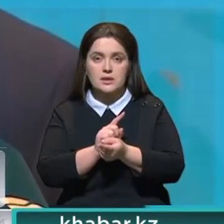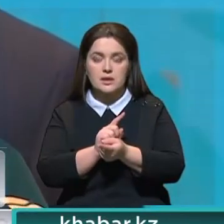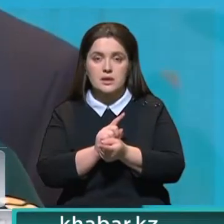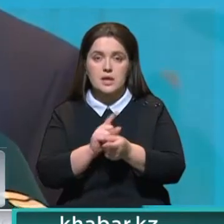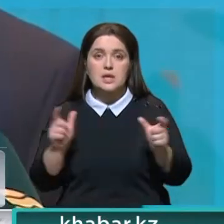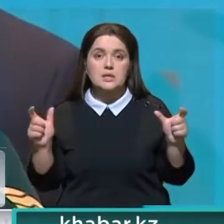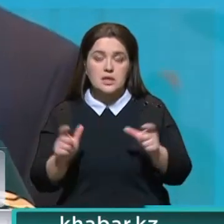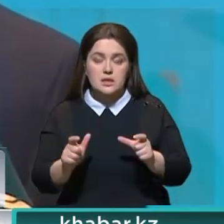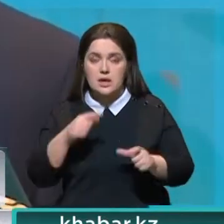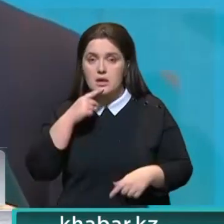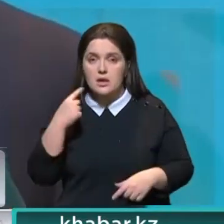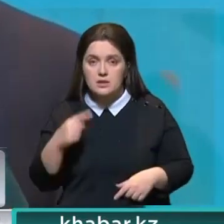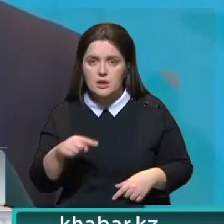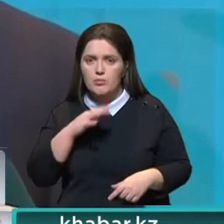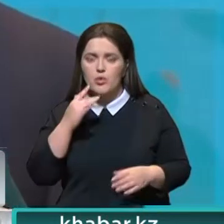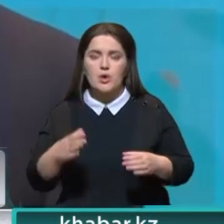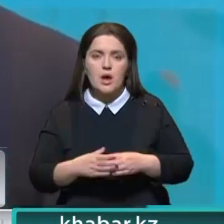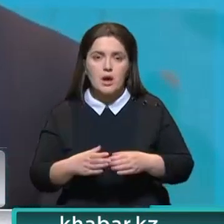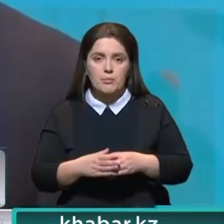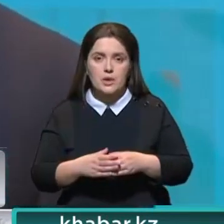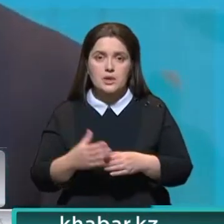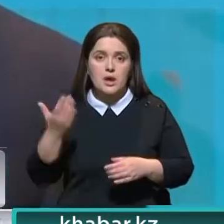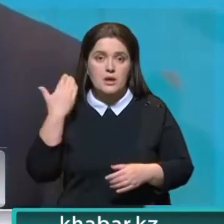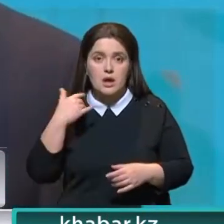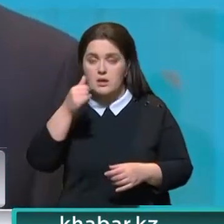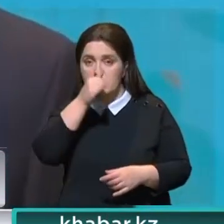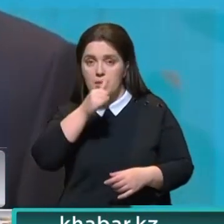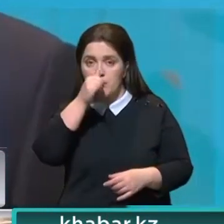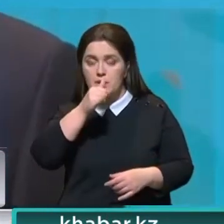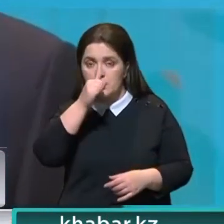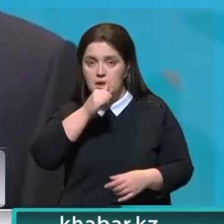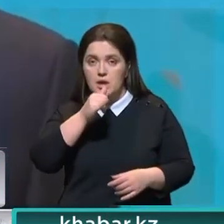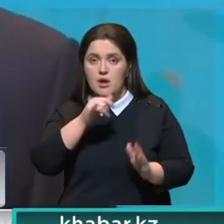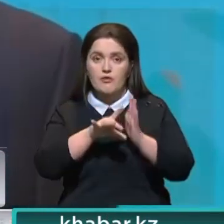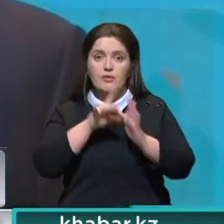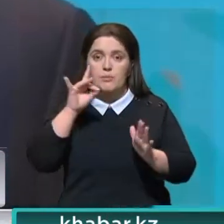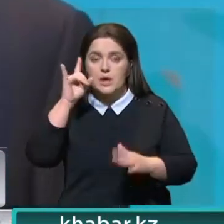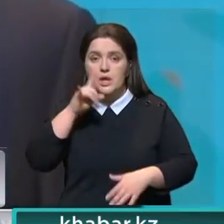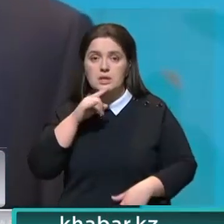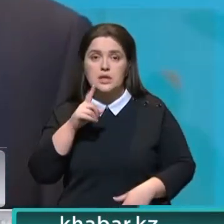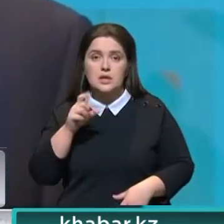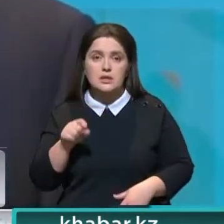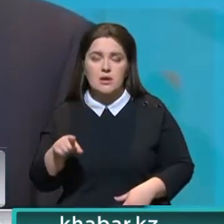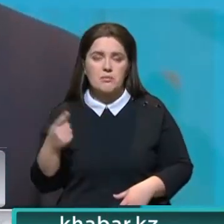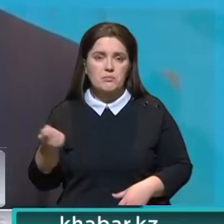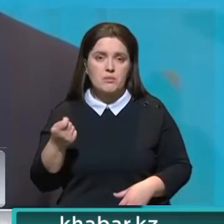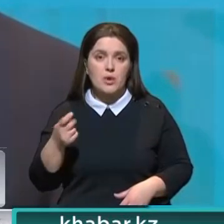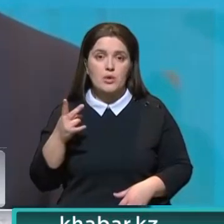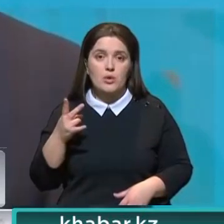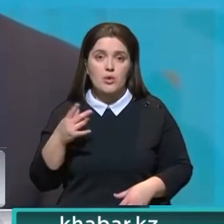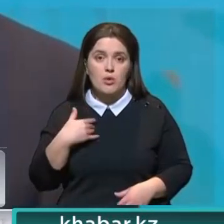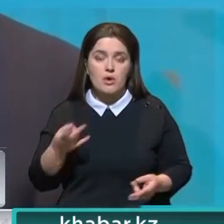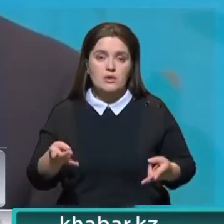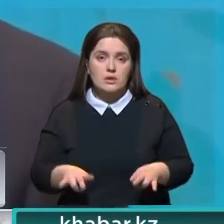в отношении Российской Федерации. Очень много компаний, которые ранее не могли выбирать Казахстан из-за емкости рынка, но хотят остаться